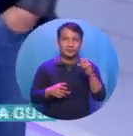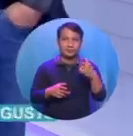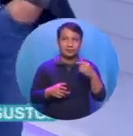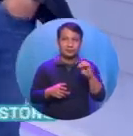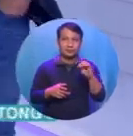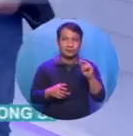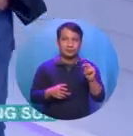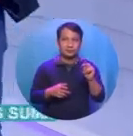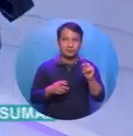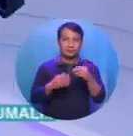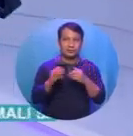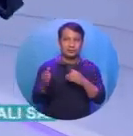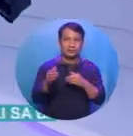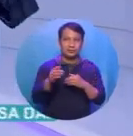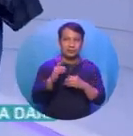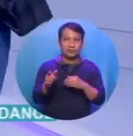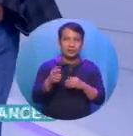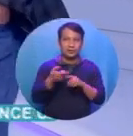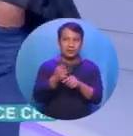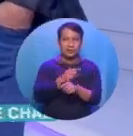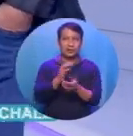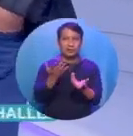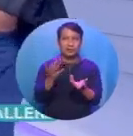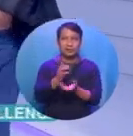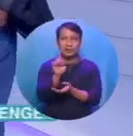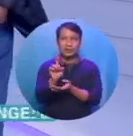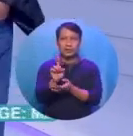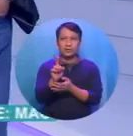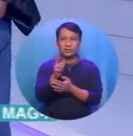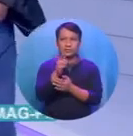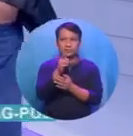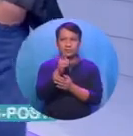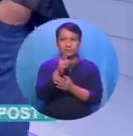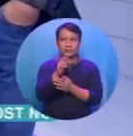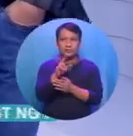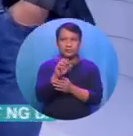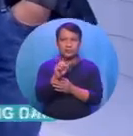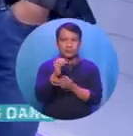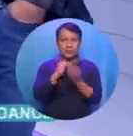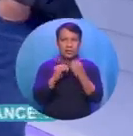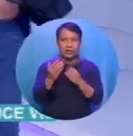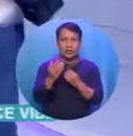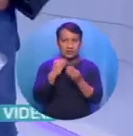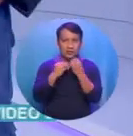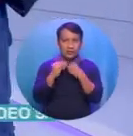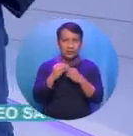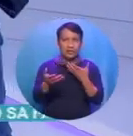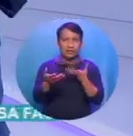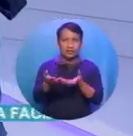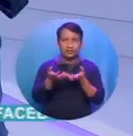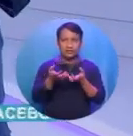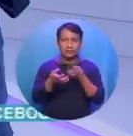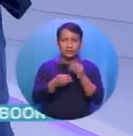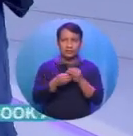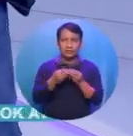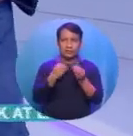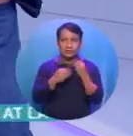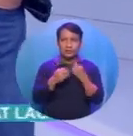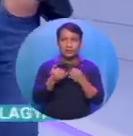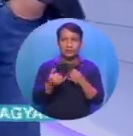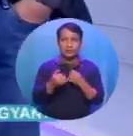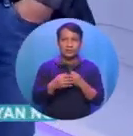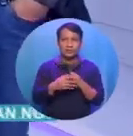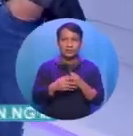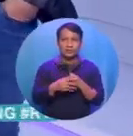Sorsogon. Okay, sige ma'am, ano pong ulam nyo ngayon? Wala pa po, sir. Anong balak mo sana ulamin ngayong araw, ngayong